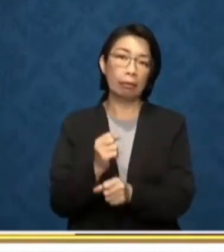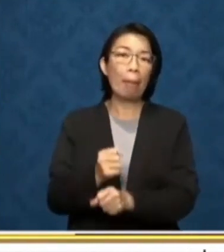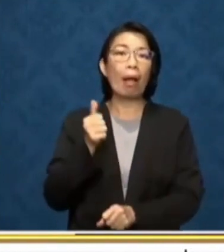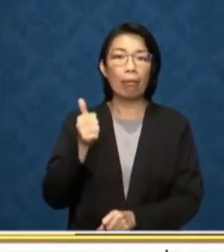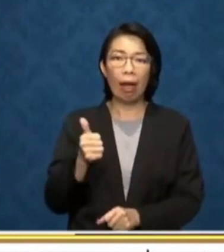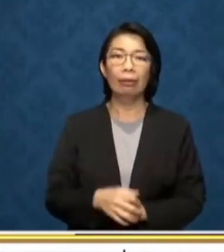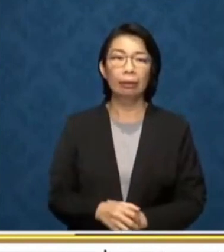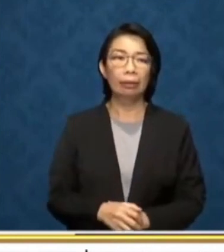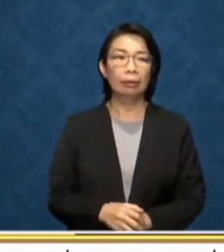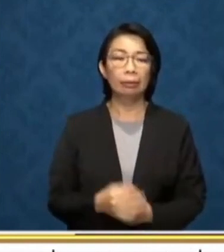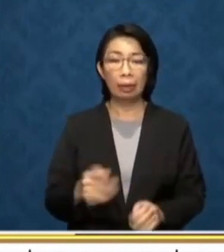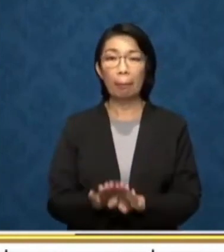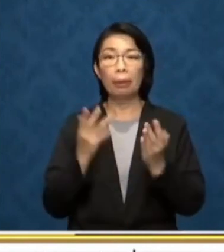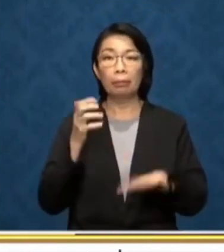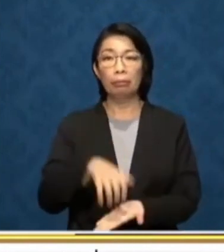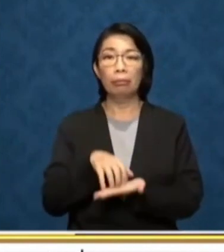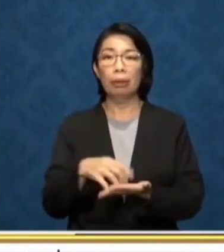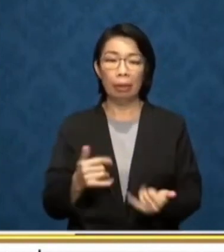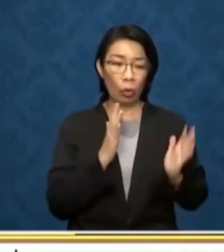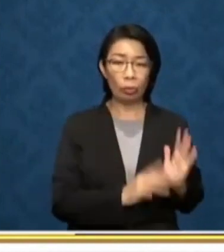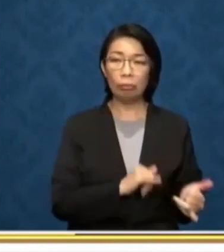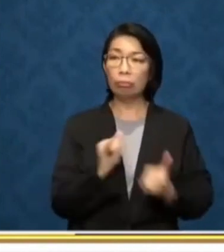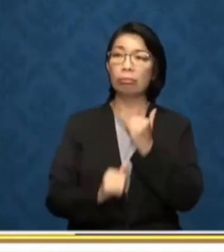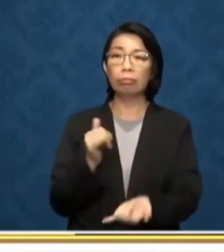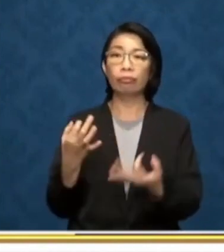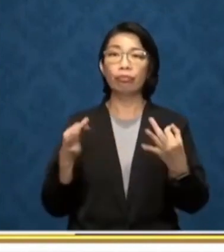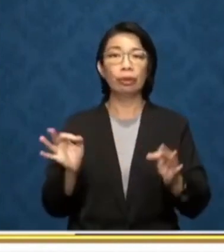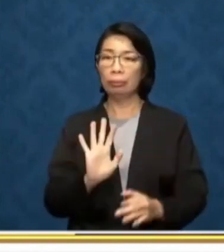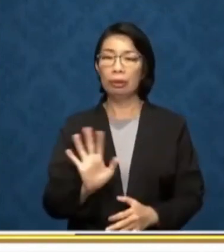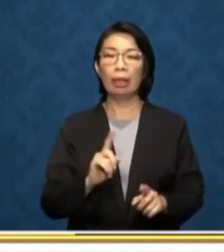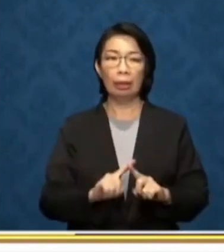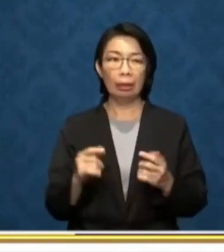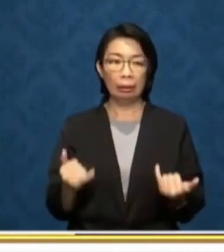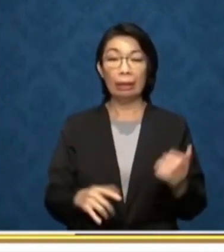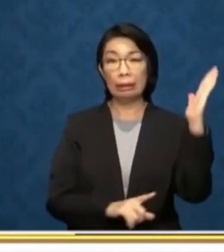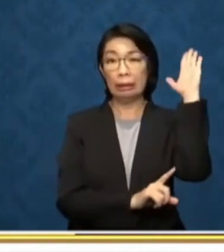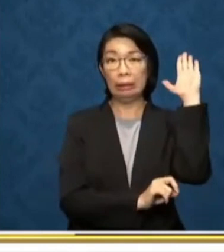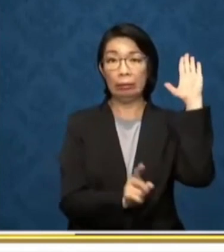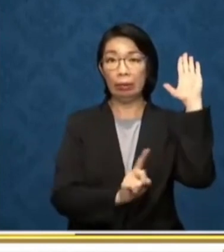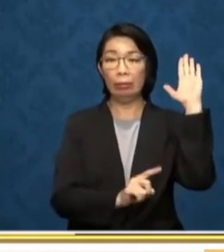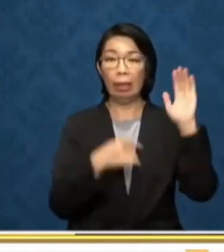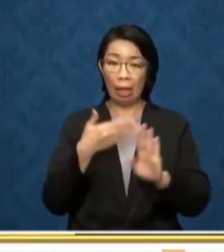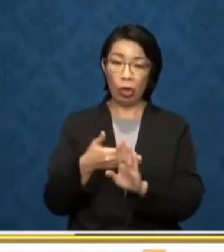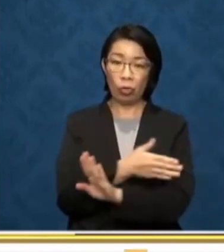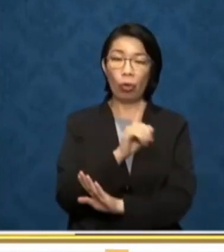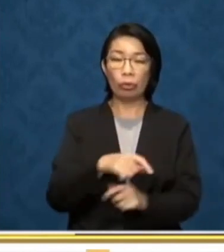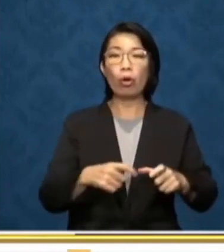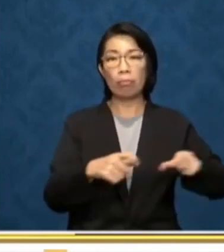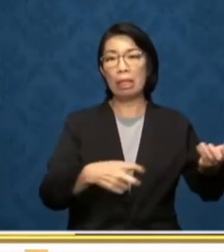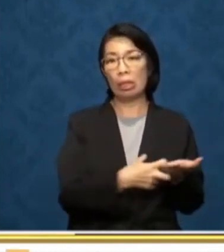ดว่าถ้าพอเปิดขึ้นมาแล้วเนี่ยใครจะเข้าไปเล่นได้ไม่ใช่นะครับค่าอย่างที่สิงคโปร์เนี่ยถ้าคนจะเข้าไปเล่นต้องซื้อตั๋วเข้าไป